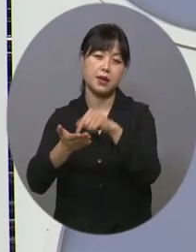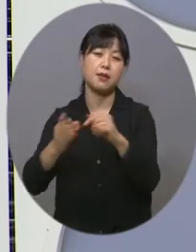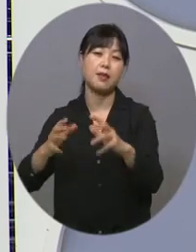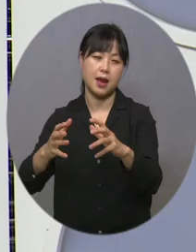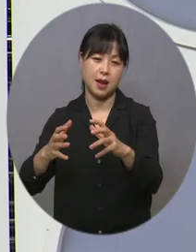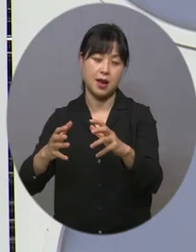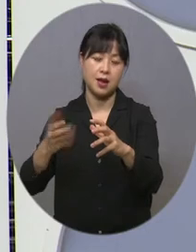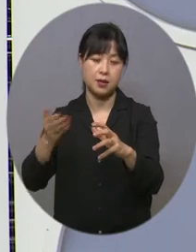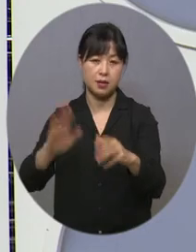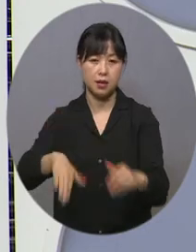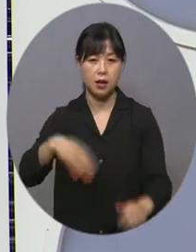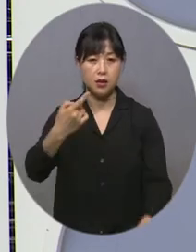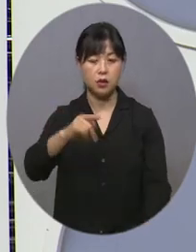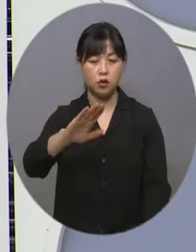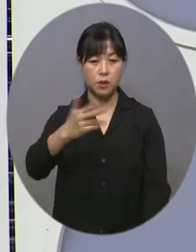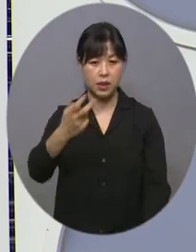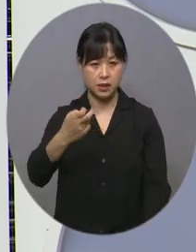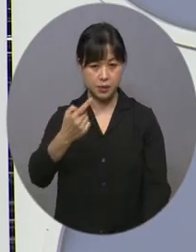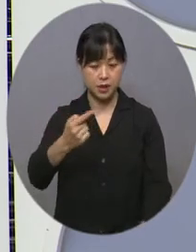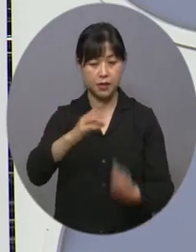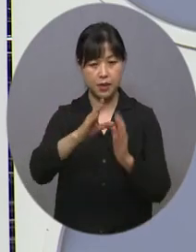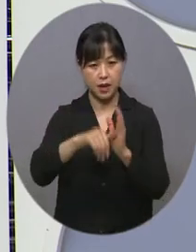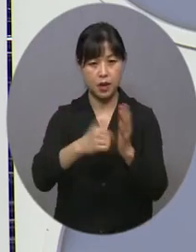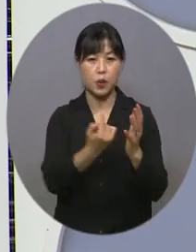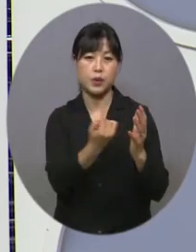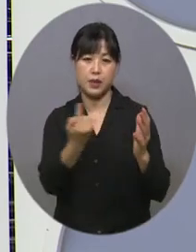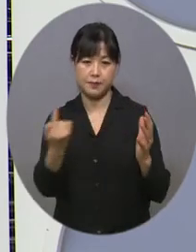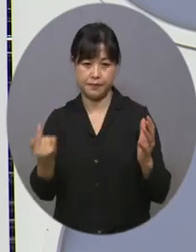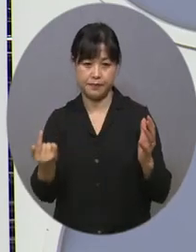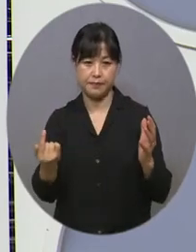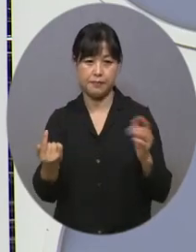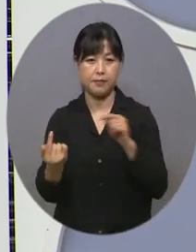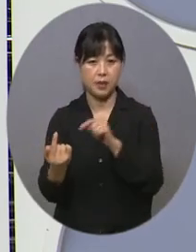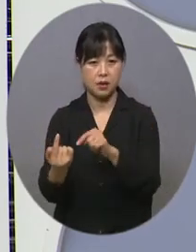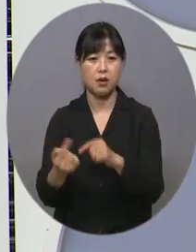이제 1921년도에 독립을 했죠. 그래서